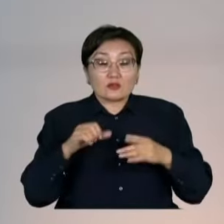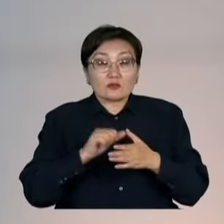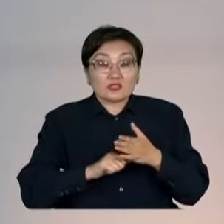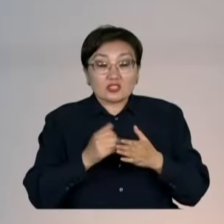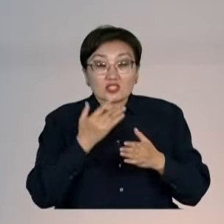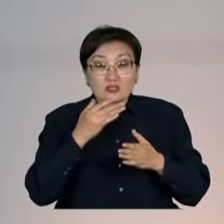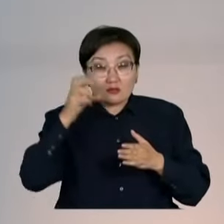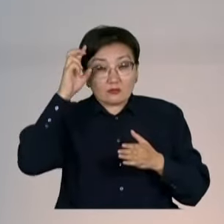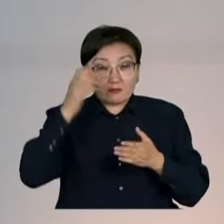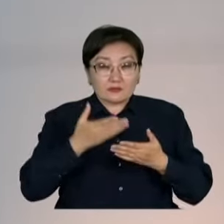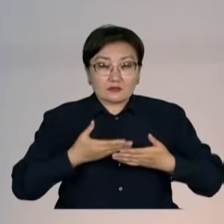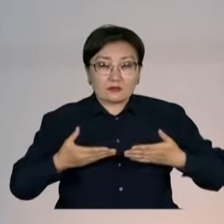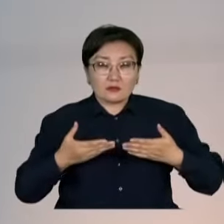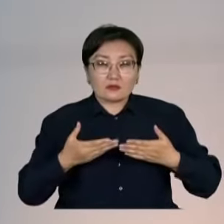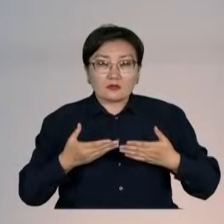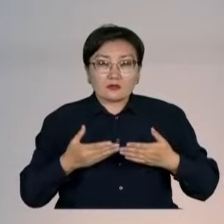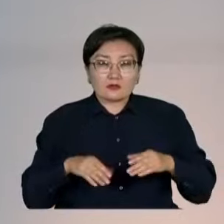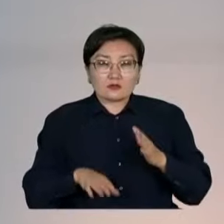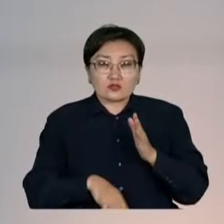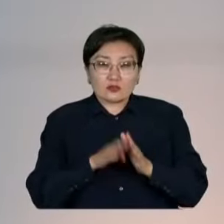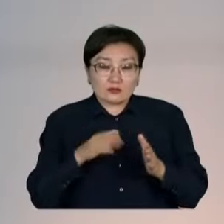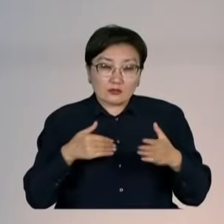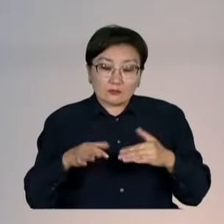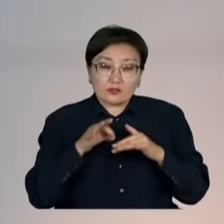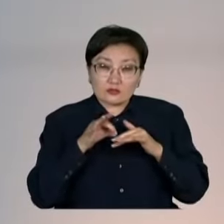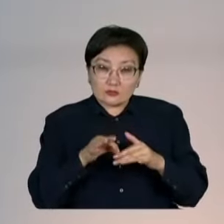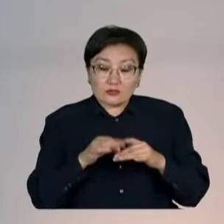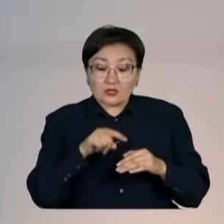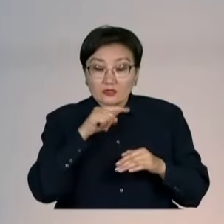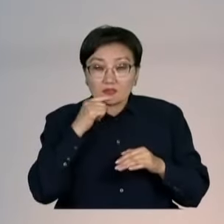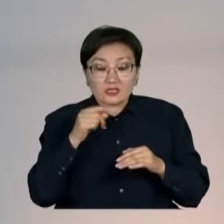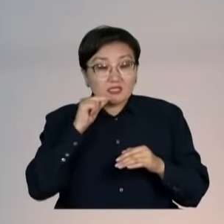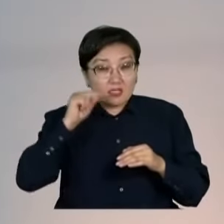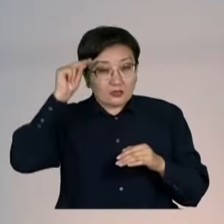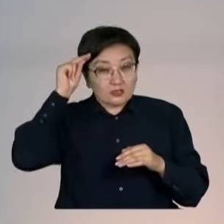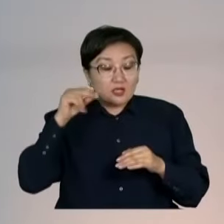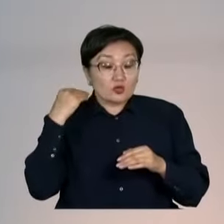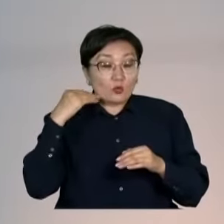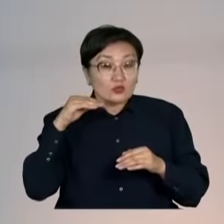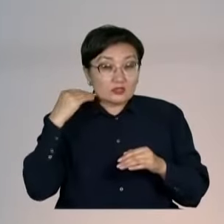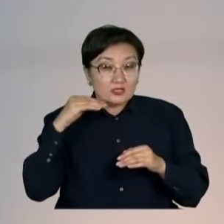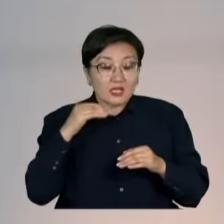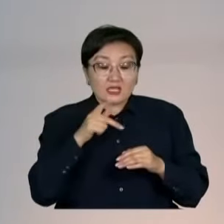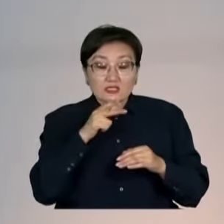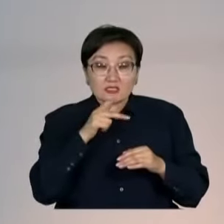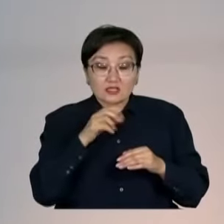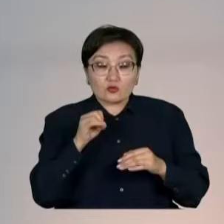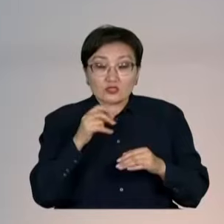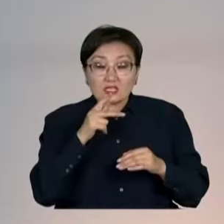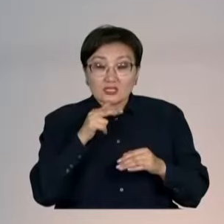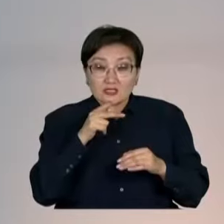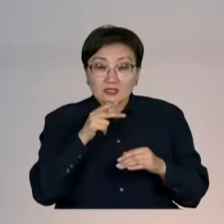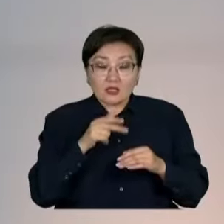шетелдермен біздің жақсы қарым қатынасымыз жүріп жатыр да, Ресей мемлекеті, Қытай, Турция, Корея, Южная Корея дейді